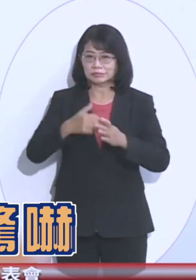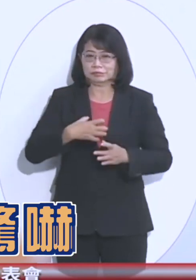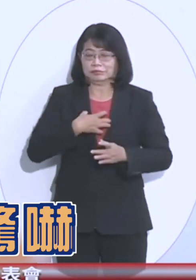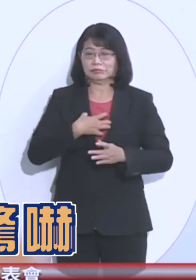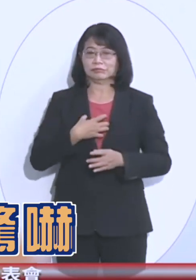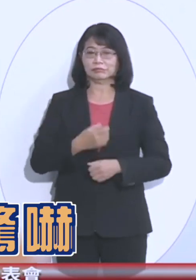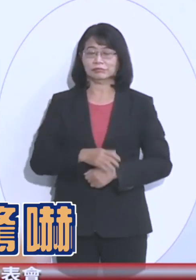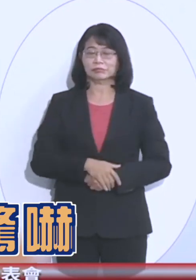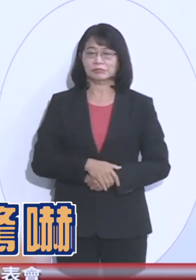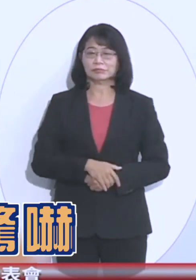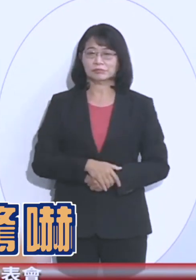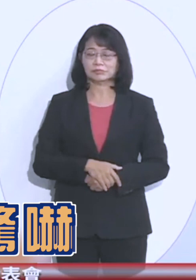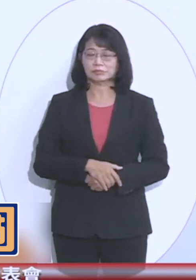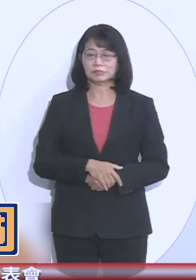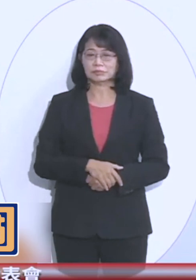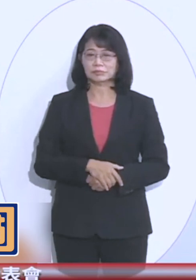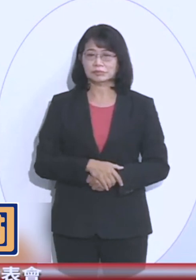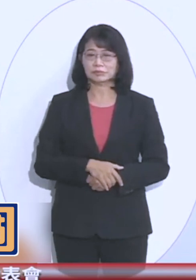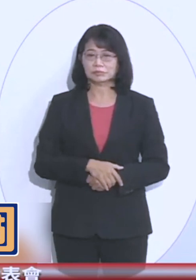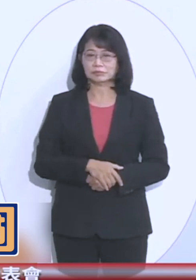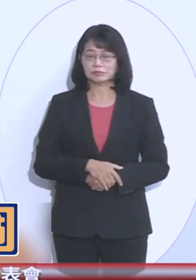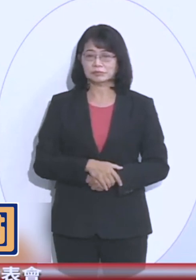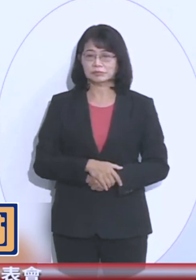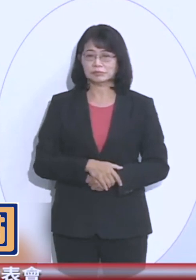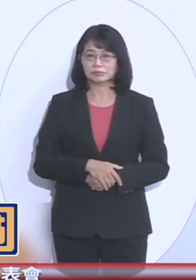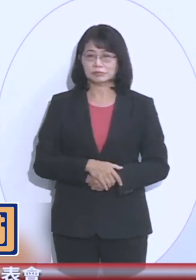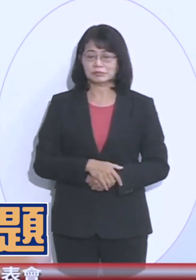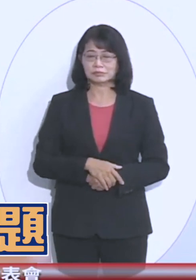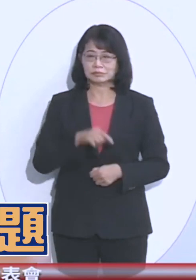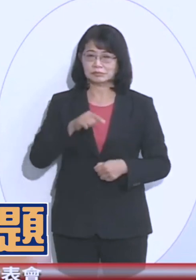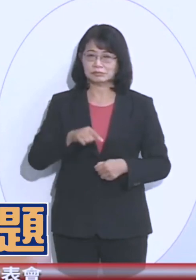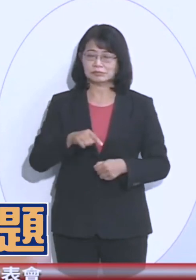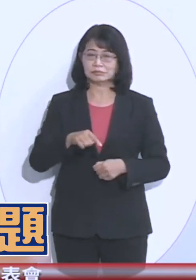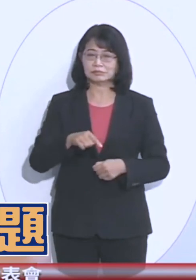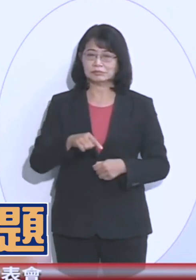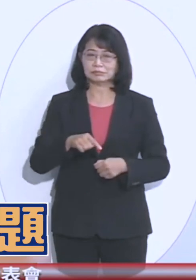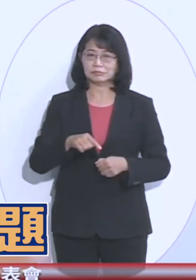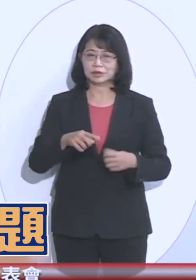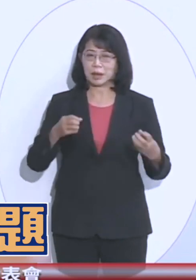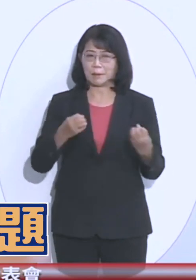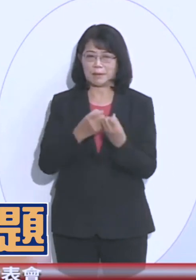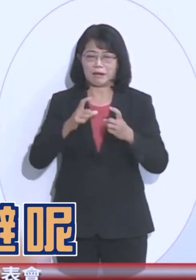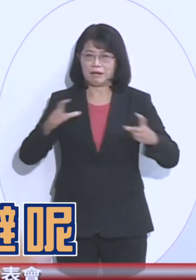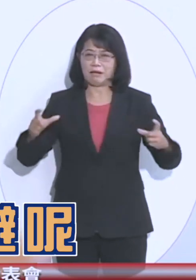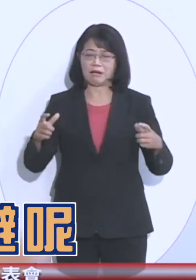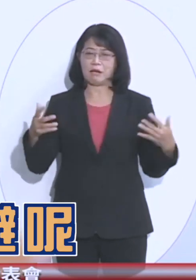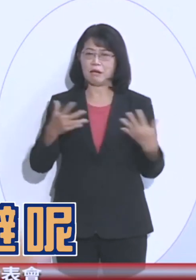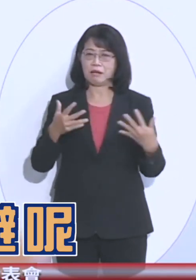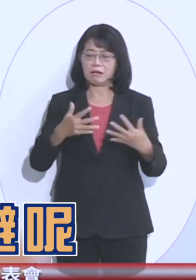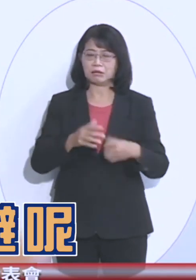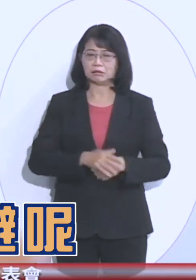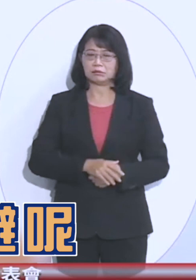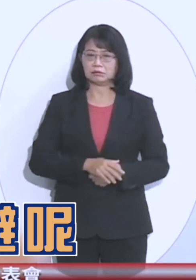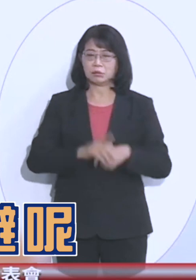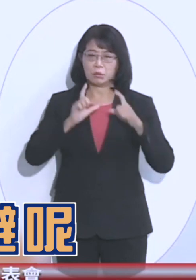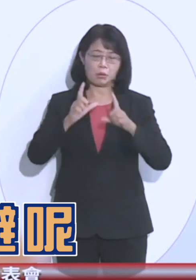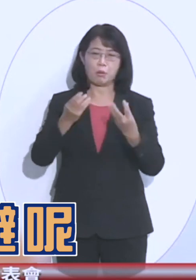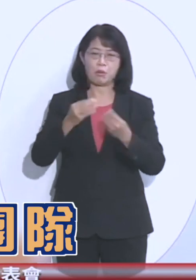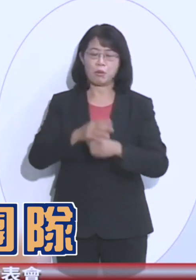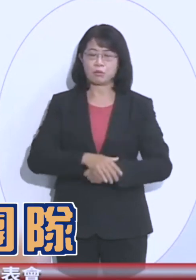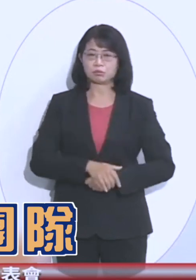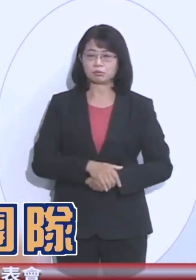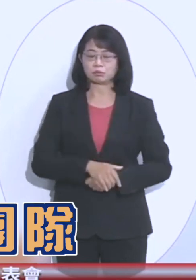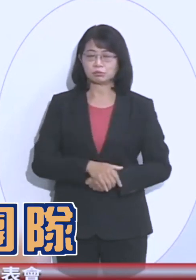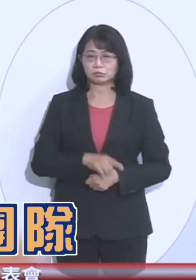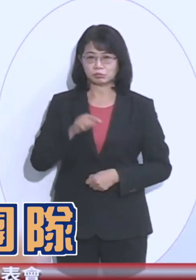江一直回避这个重大的治安问题。为什么讲伊回避呢？